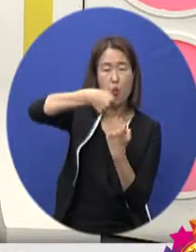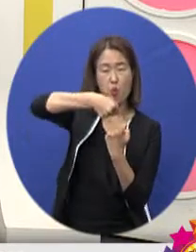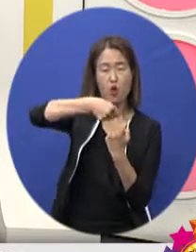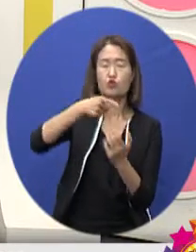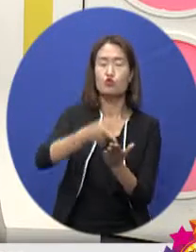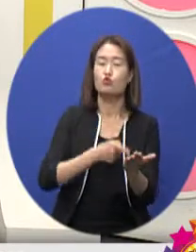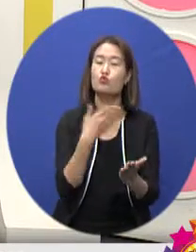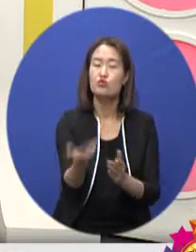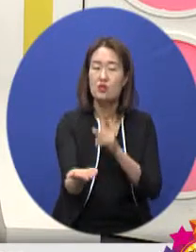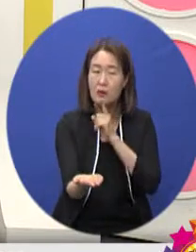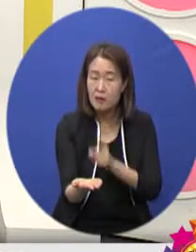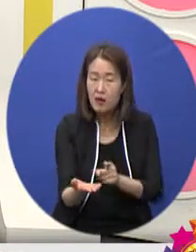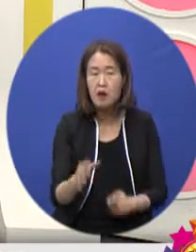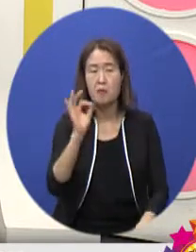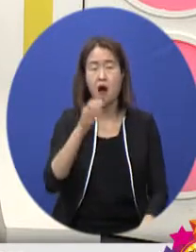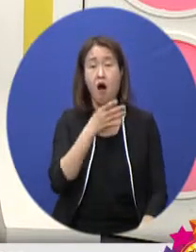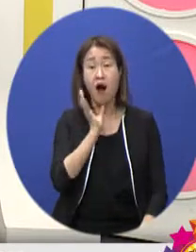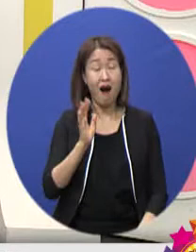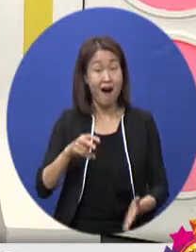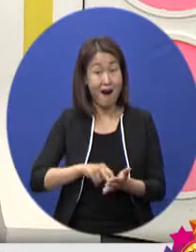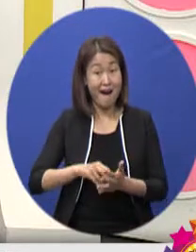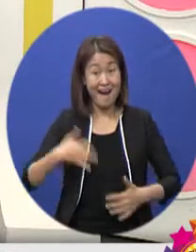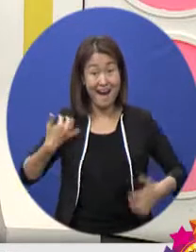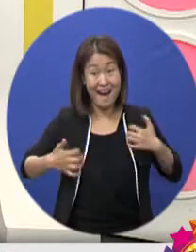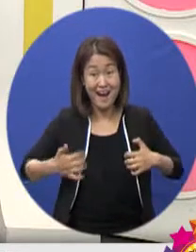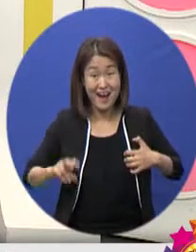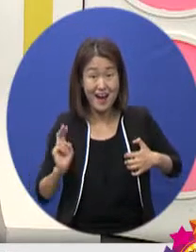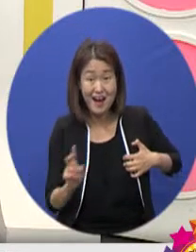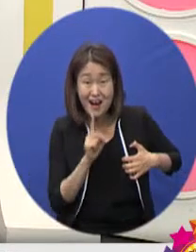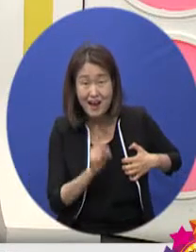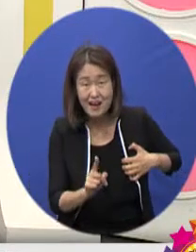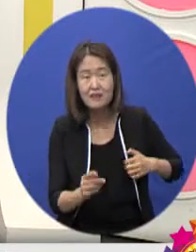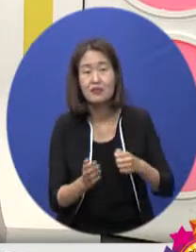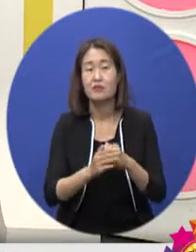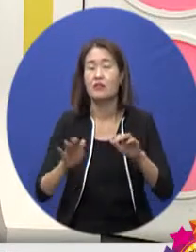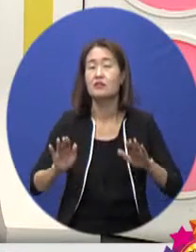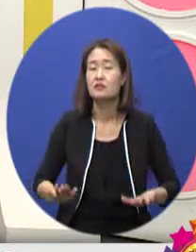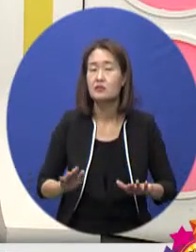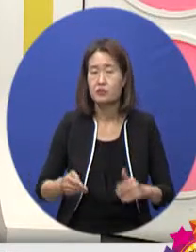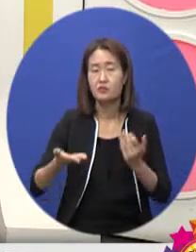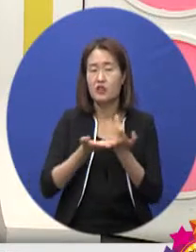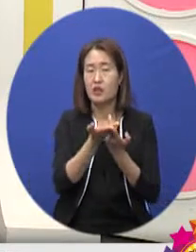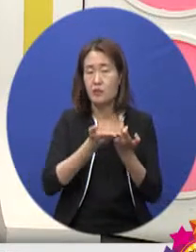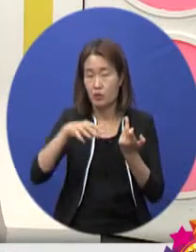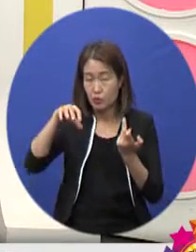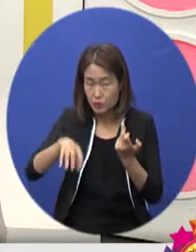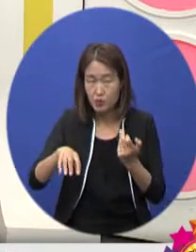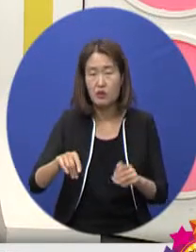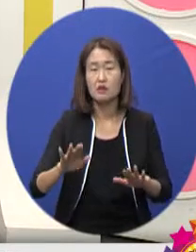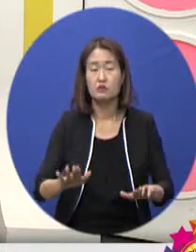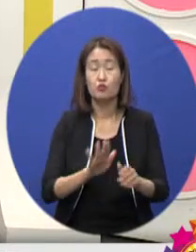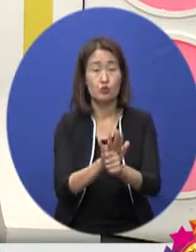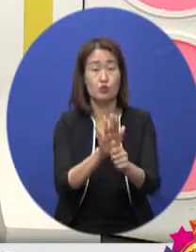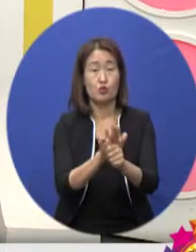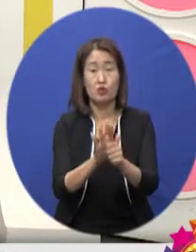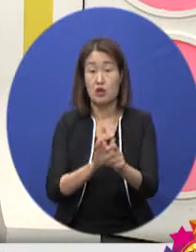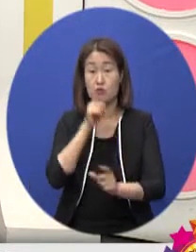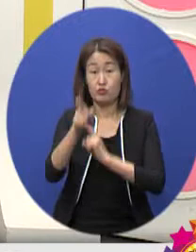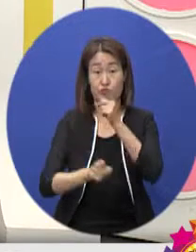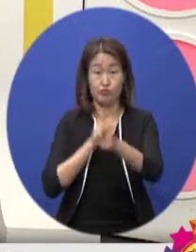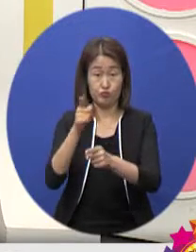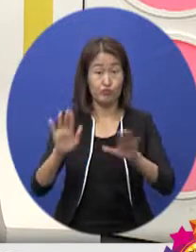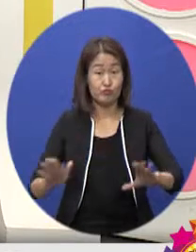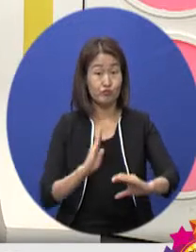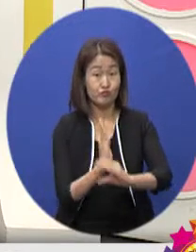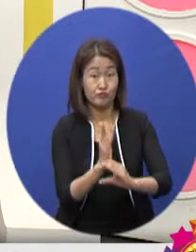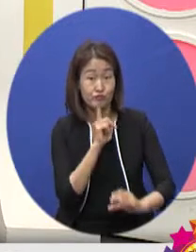네. 어르신들한테는 정말 좋은 소식이 될 것 네. 같은데요. 그래서 지금 태백시에서 그 지원 신청을 받고